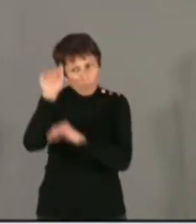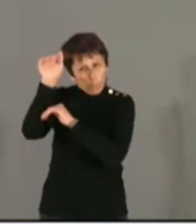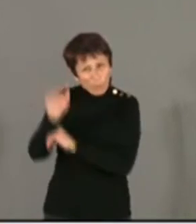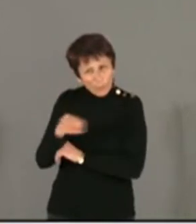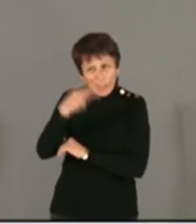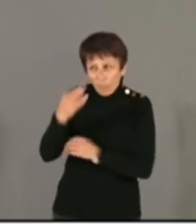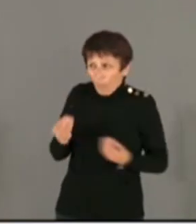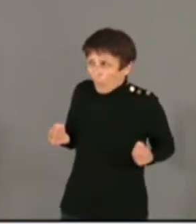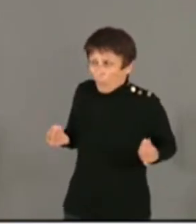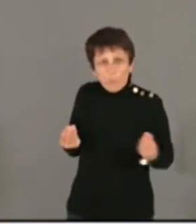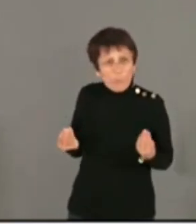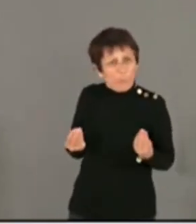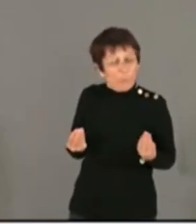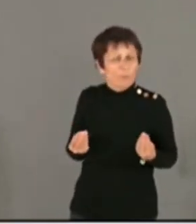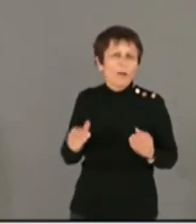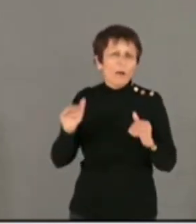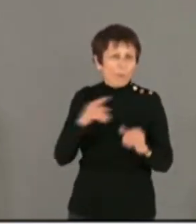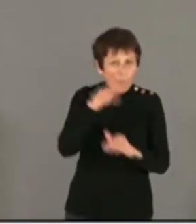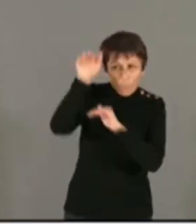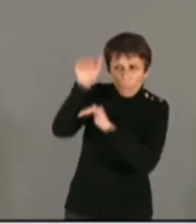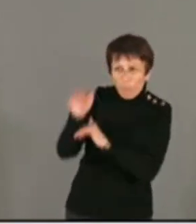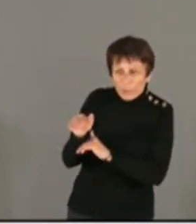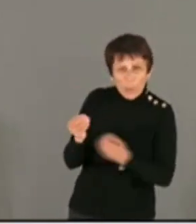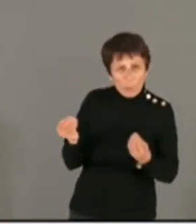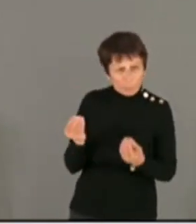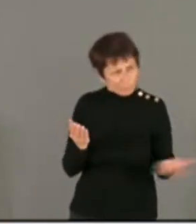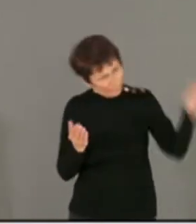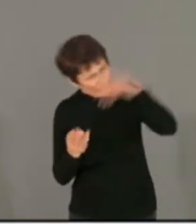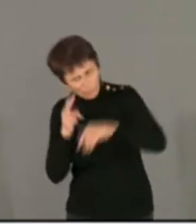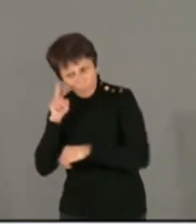protectrice de la nature. Mais venez sur site.